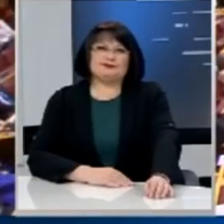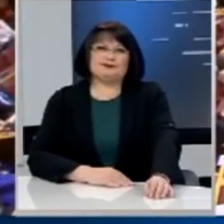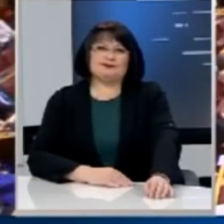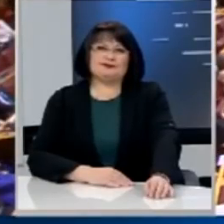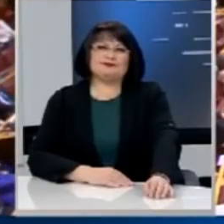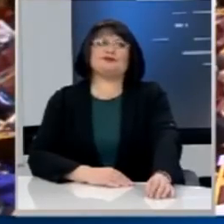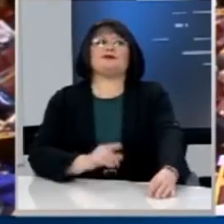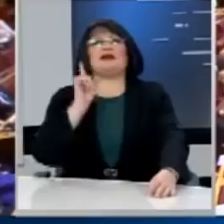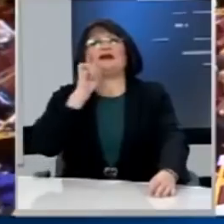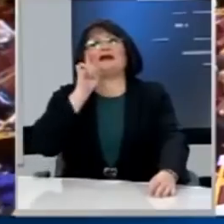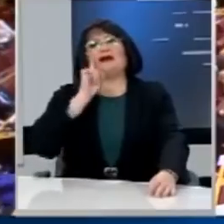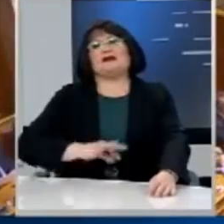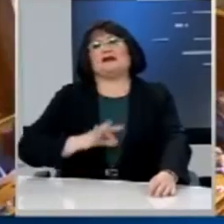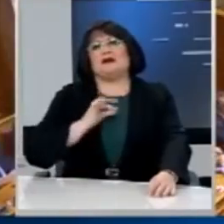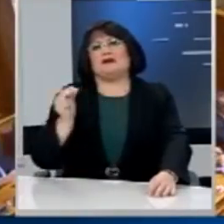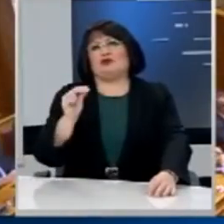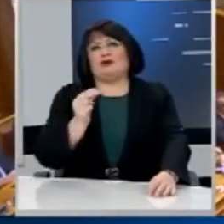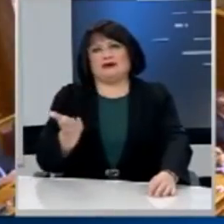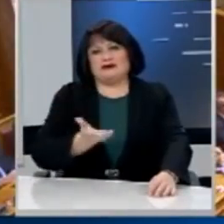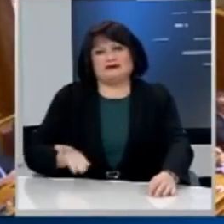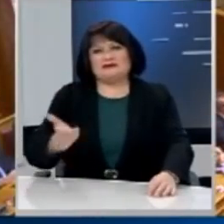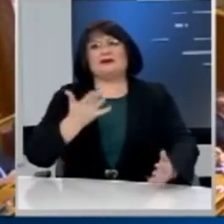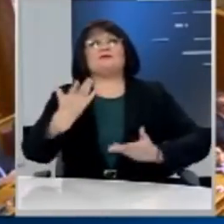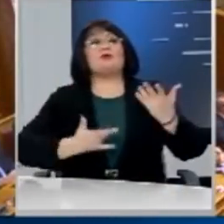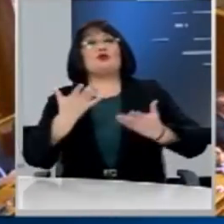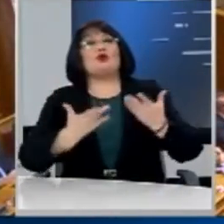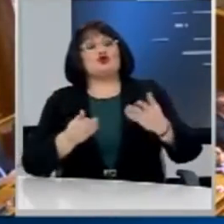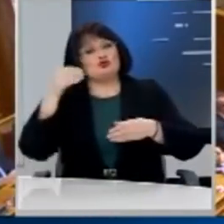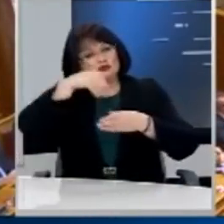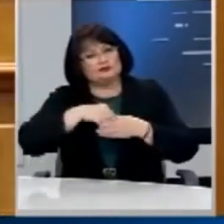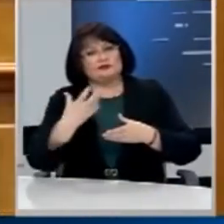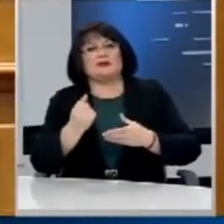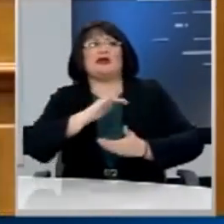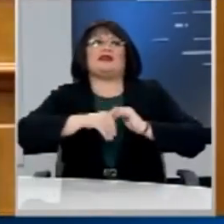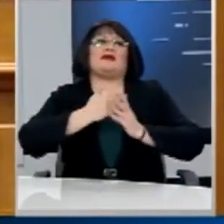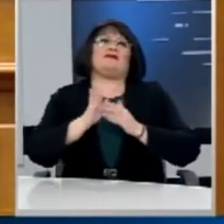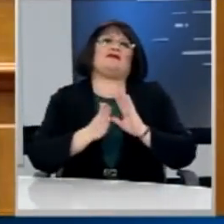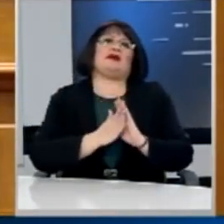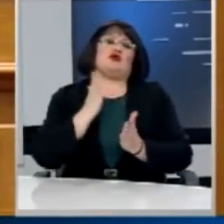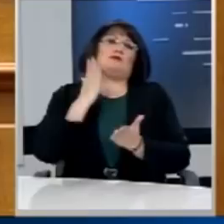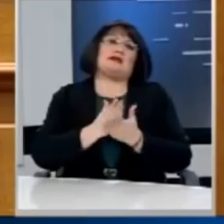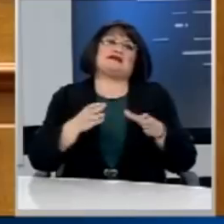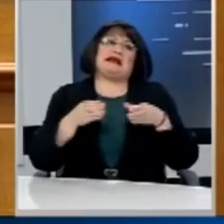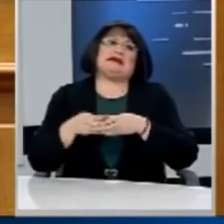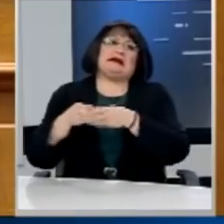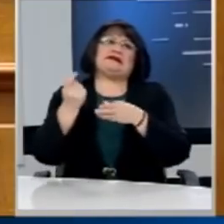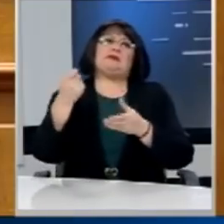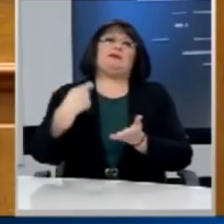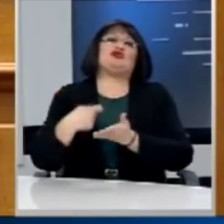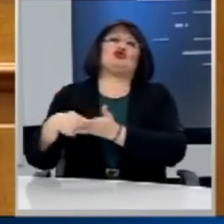Κυρίες και κύριοι βουλευτές, ο προϋπολογισμός δεν κρύβει το ενδιαφέρον του για τη μεσαία τάξη και τους